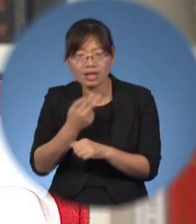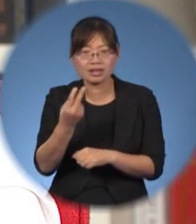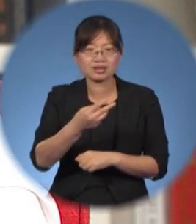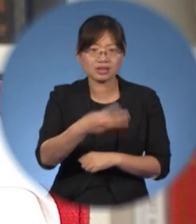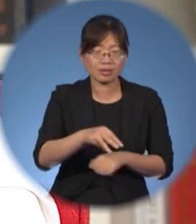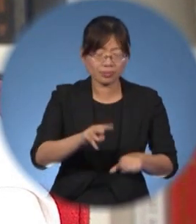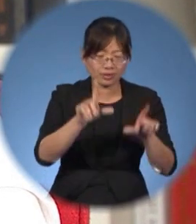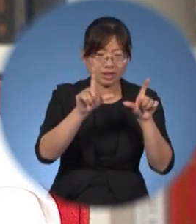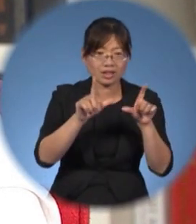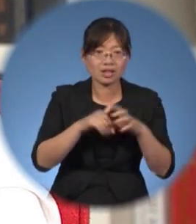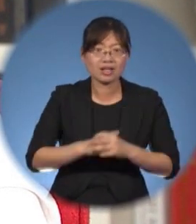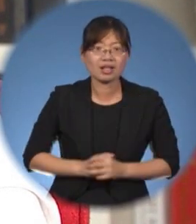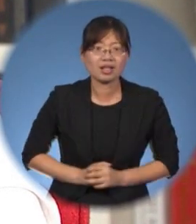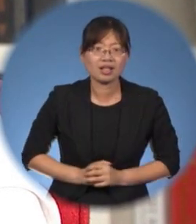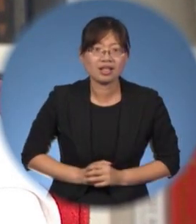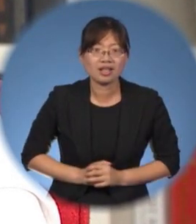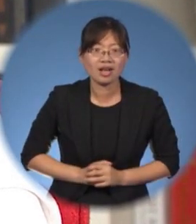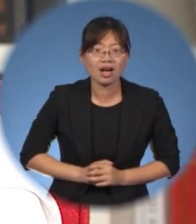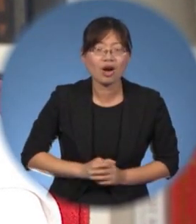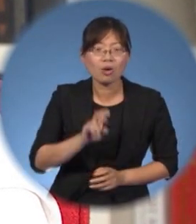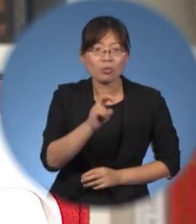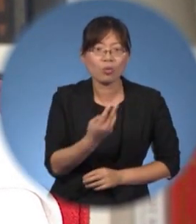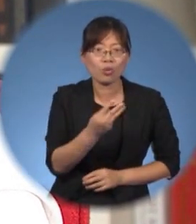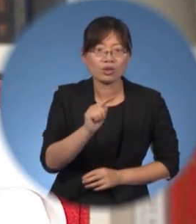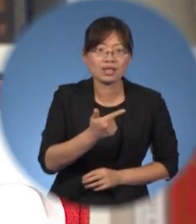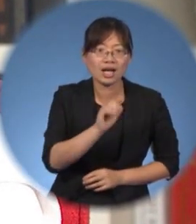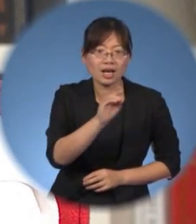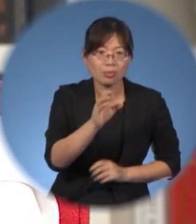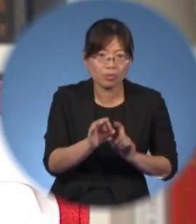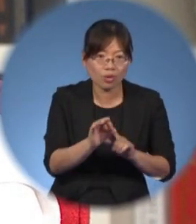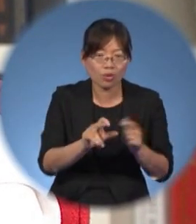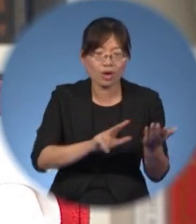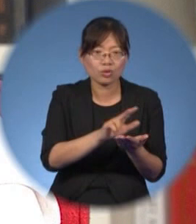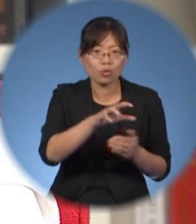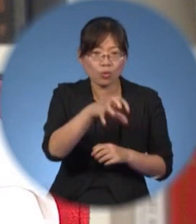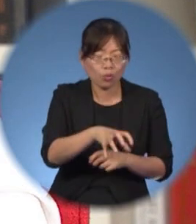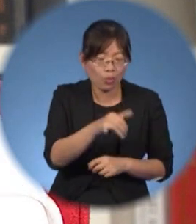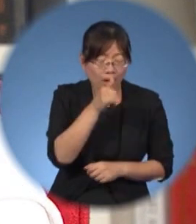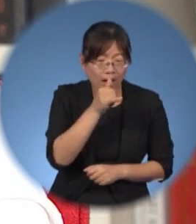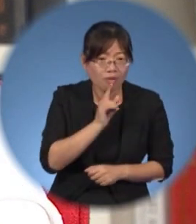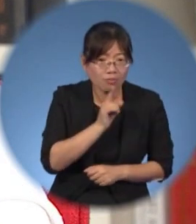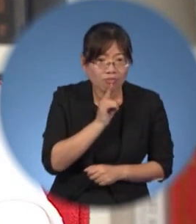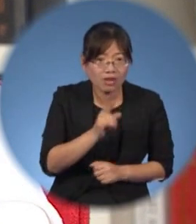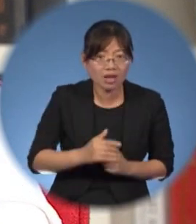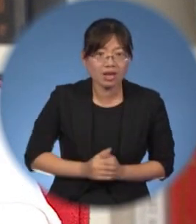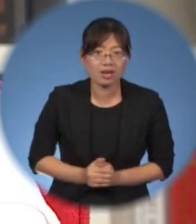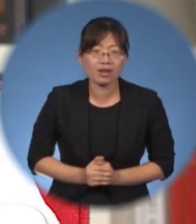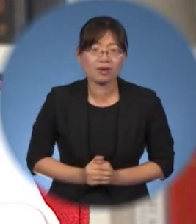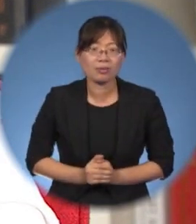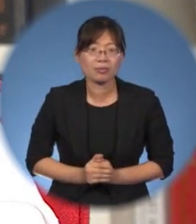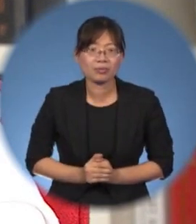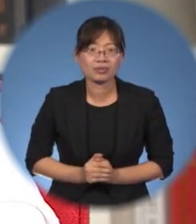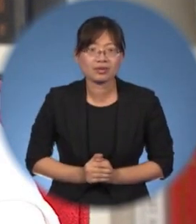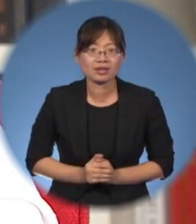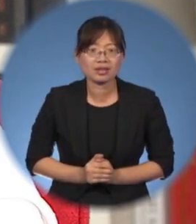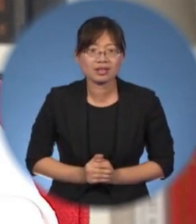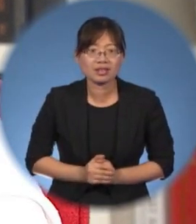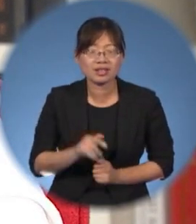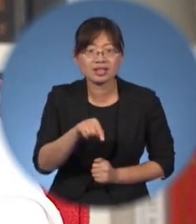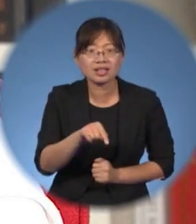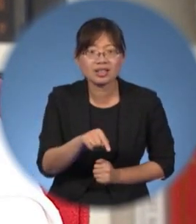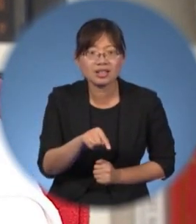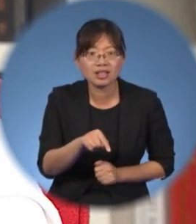2003년도에 평양 모란봉 공원에서 했거든요. 예. 근데 그때 그